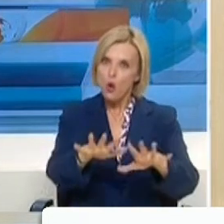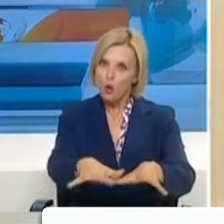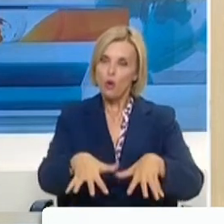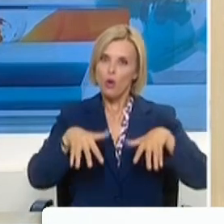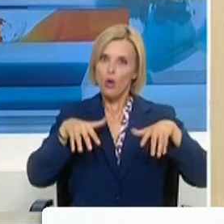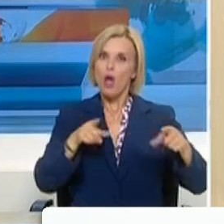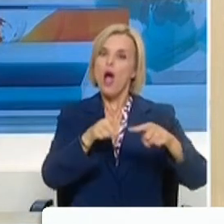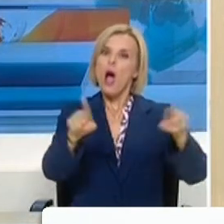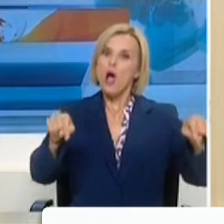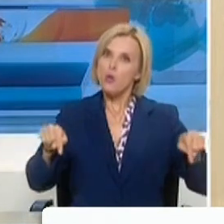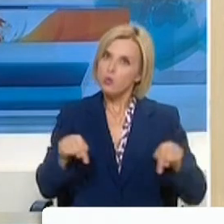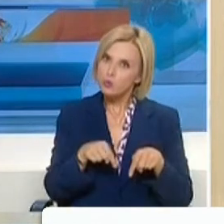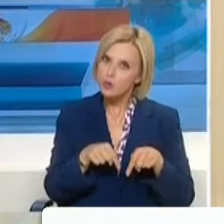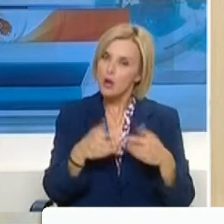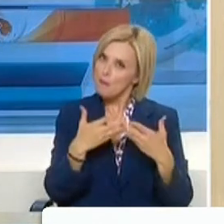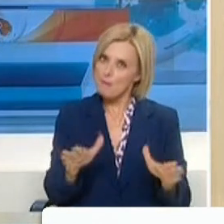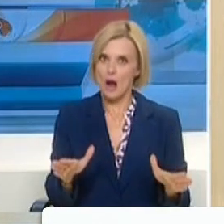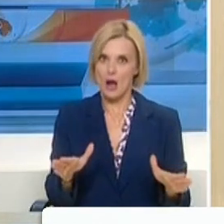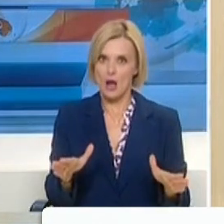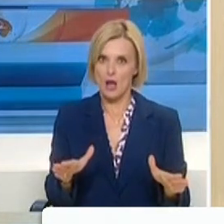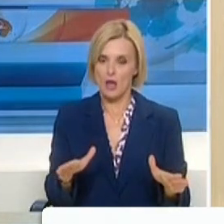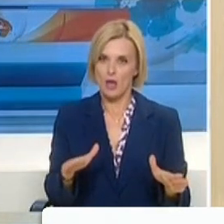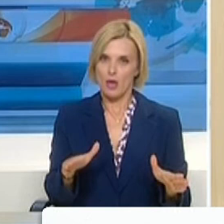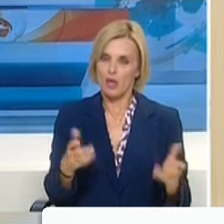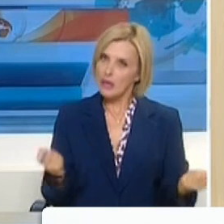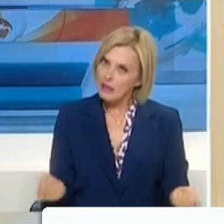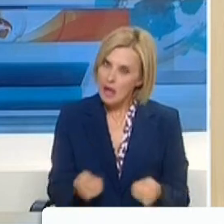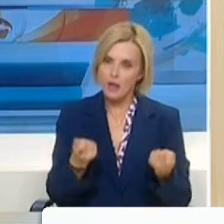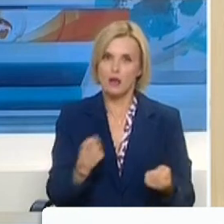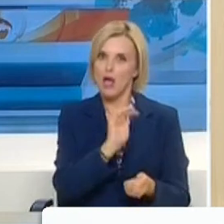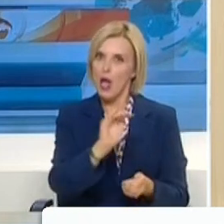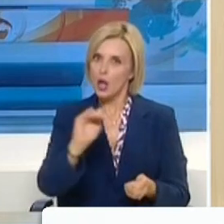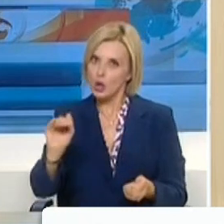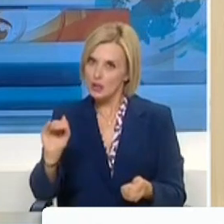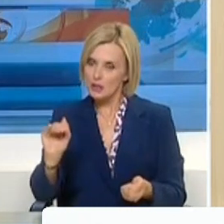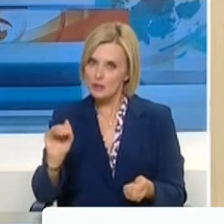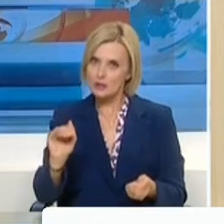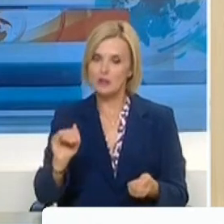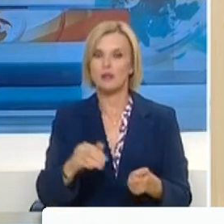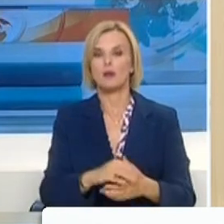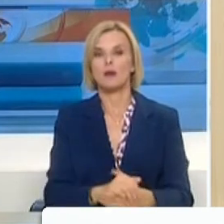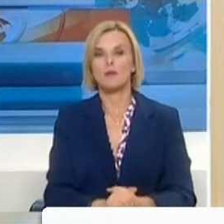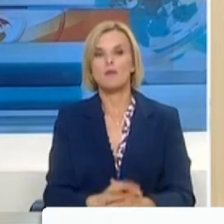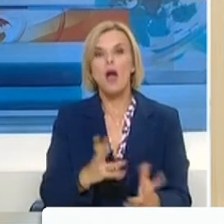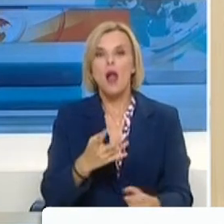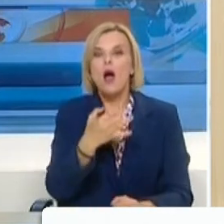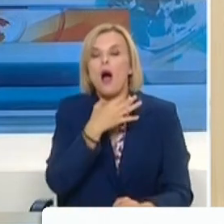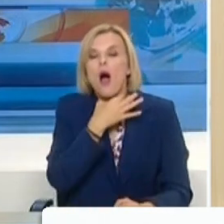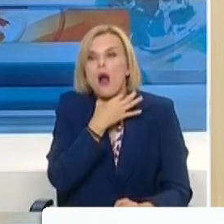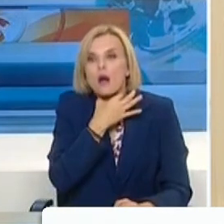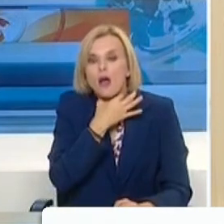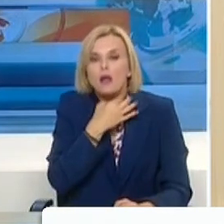ρωτούσαν ερωτήσεις προς τον υφυπουργό και τον καθηγητή, και γινόταν η σχετική ενημέρωση. Λόγω των εκτάκτων